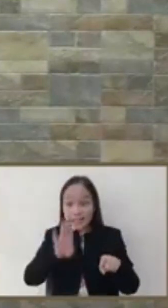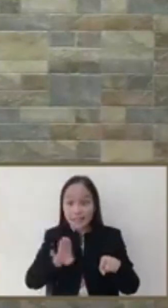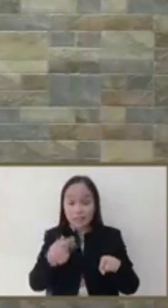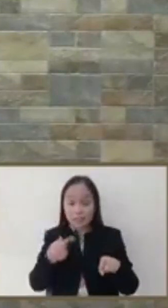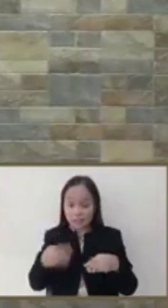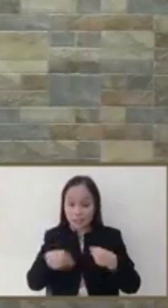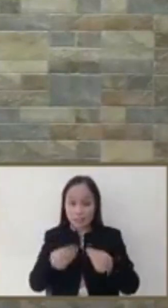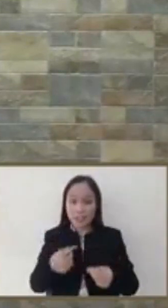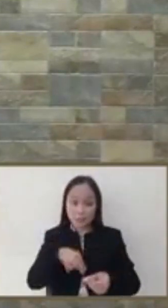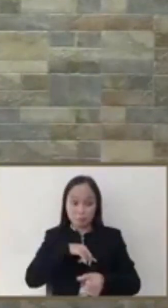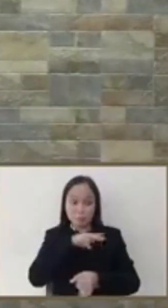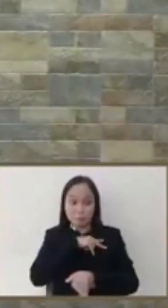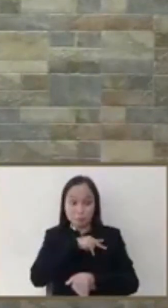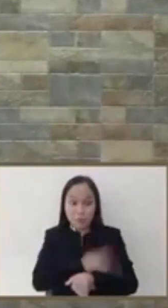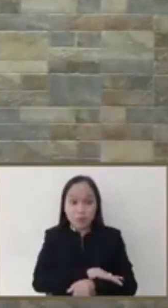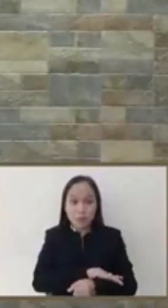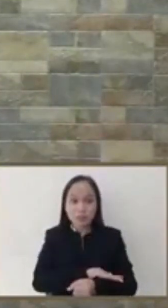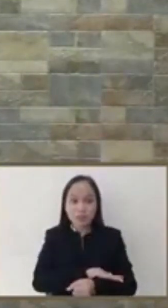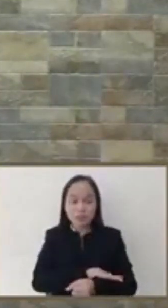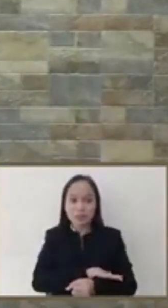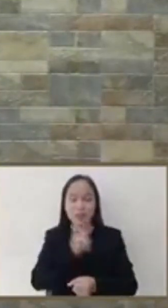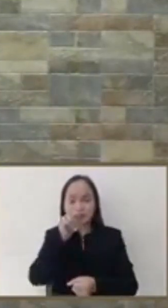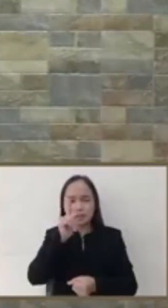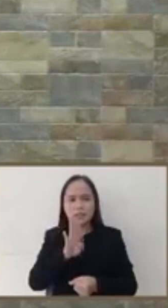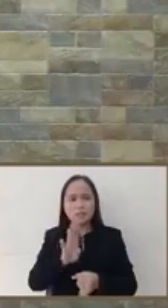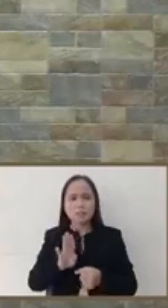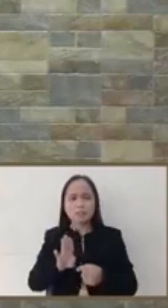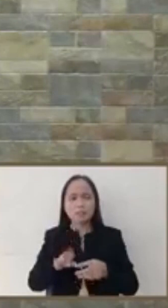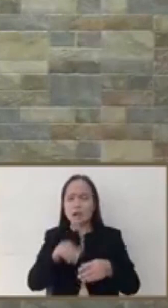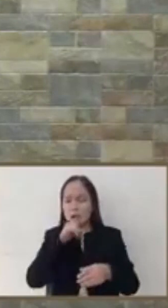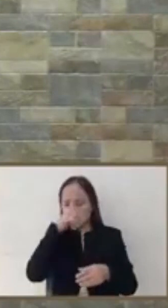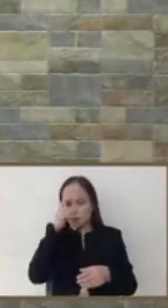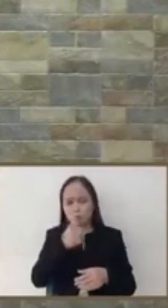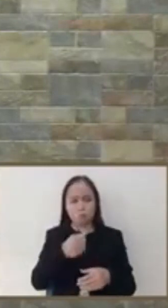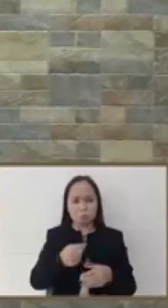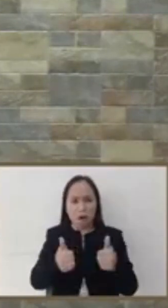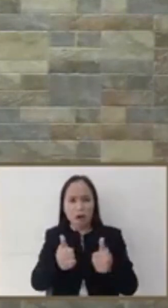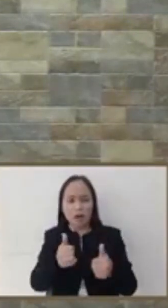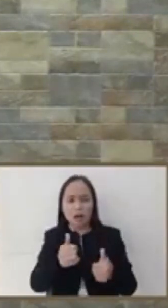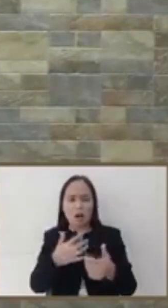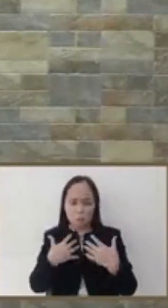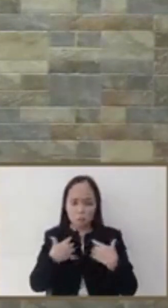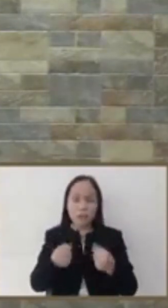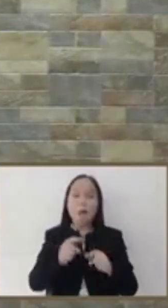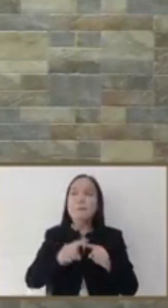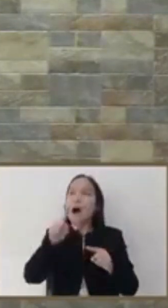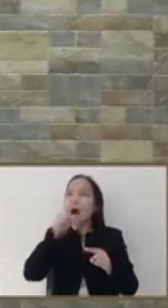power. Remember that. Binibigyan tayo ng Panginoon. It's not your kakayahan, kundi yung kakayahan